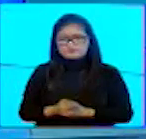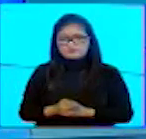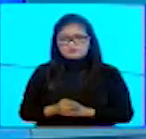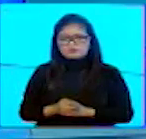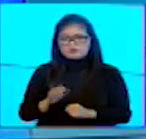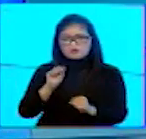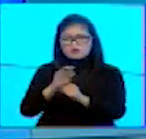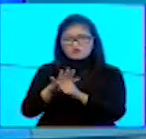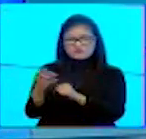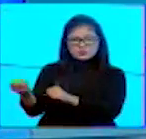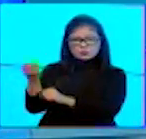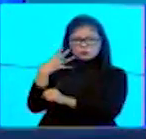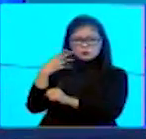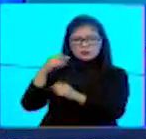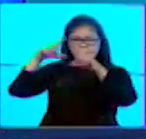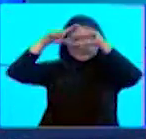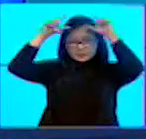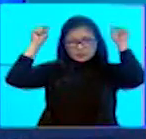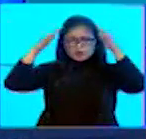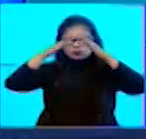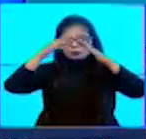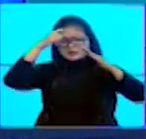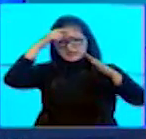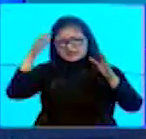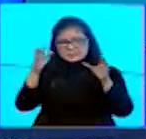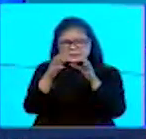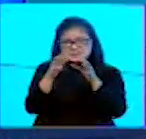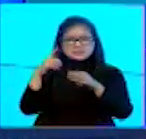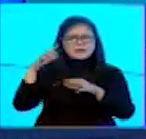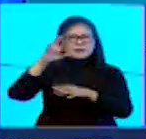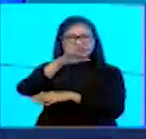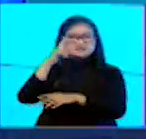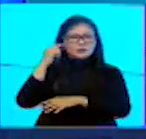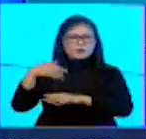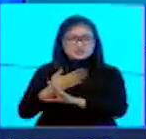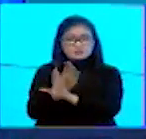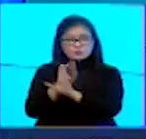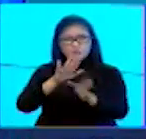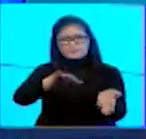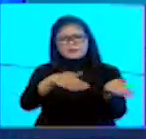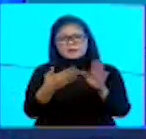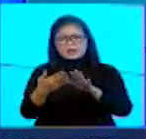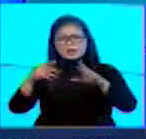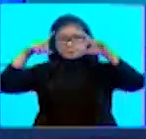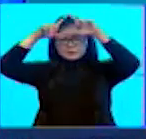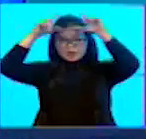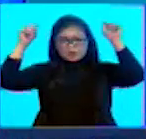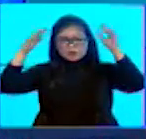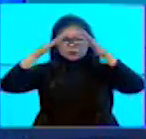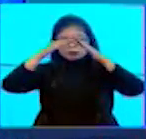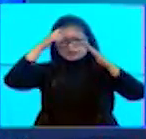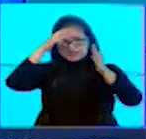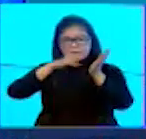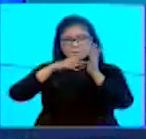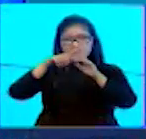Mirsa, terpapar COVID-19, perawat puskesmas di sejumlah daerah di Jawa Timur meninggal dunia. Perawat sebuah puskesmas di Magetan, Jawa Timur meninggal